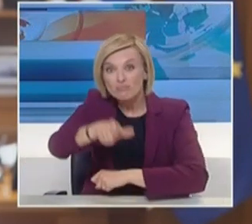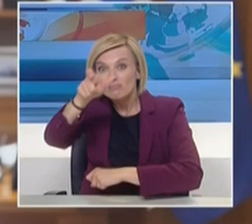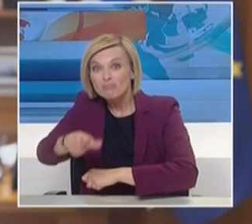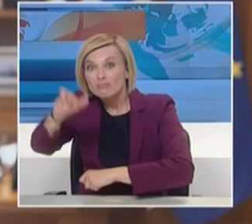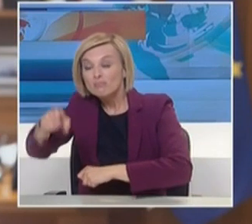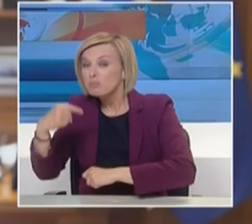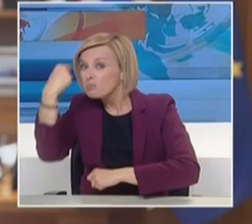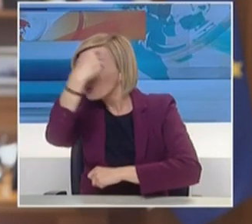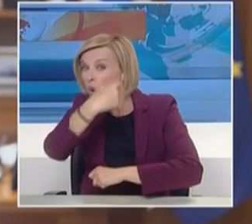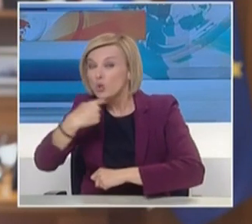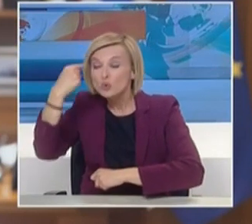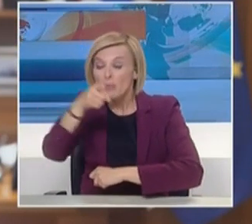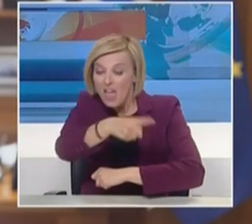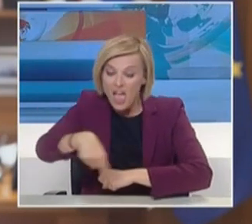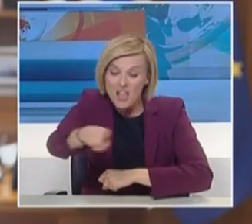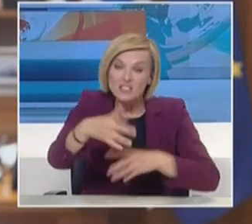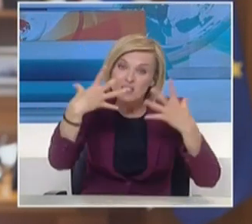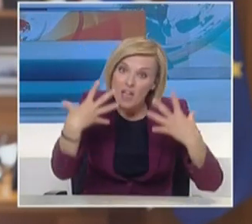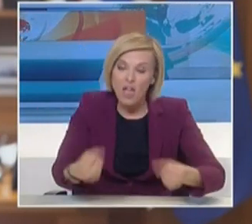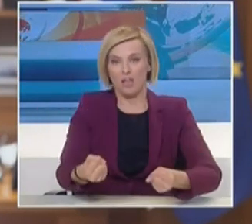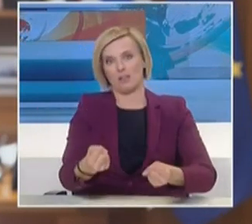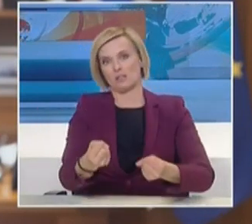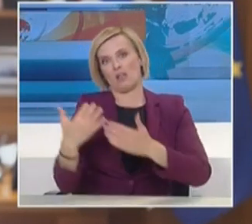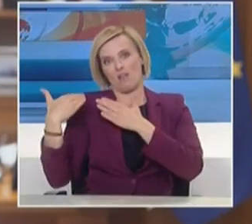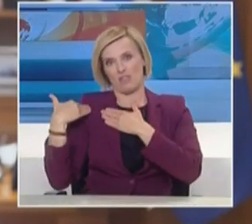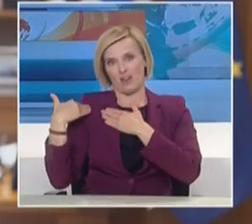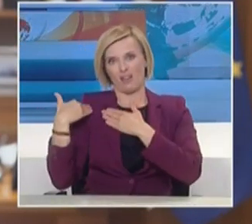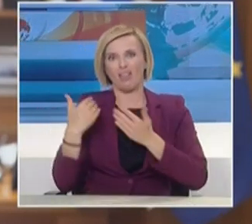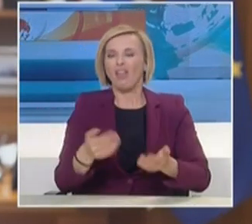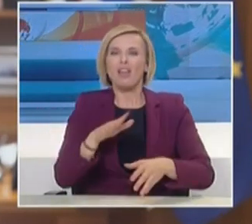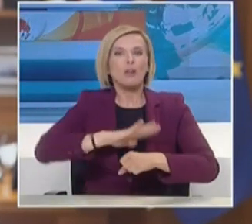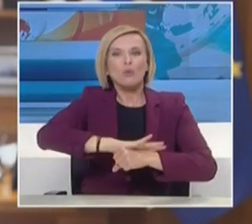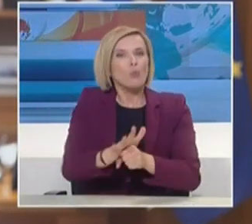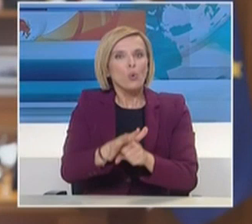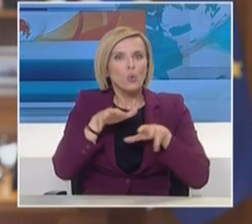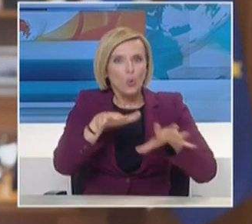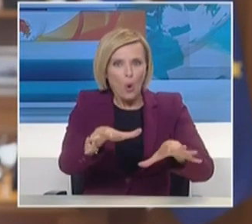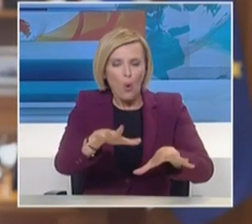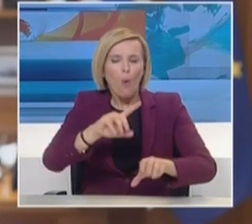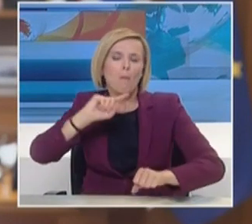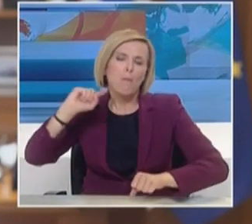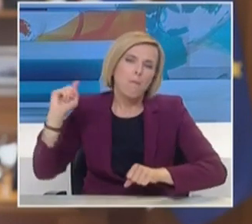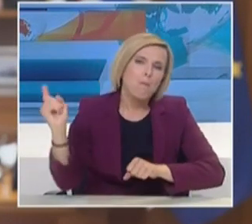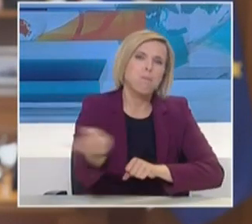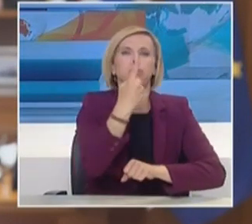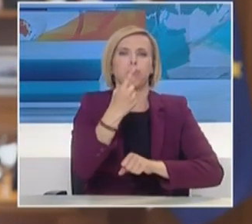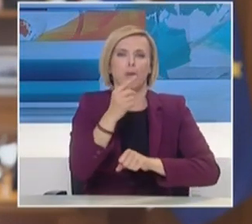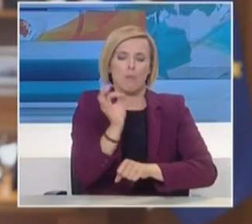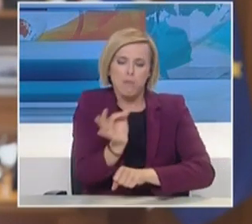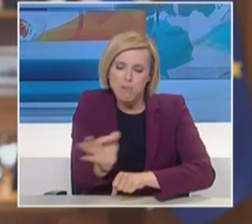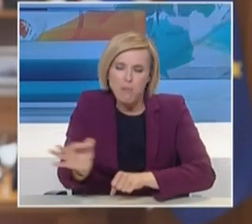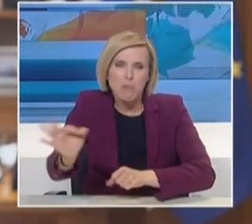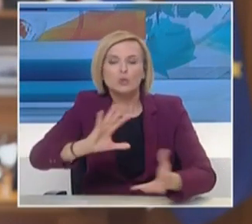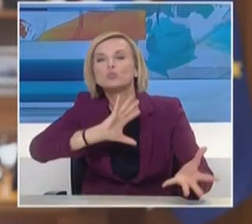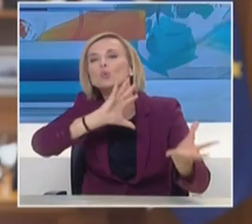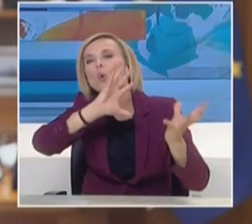πολίτη. Ο κορονοϊός δεν ξεχωρίζει σύνορα ή έθνη, εισοδήματα ή κοινωνικές ομάδες. Απειλεί τον άνθρωπο, όποιος και αν είναι, όποιον